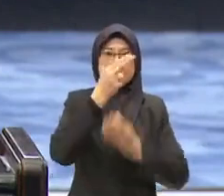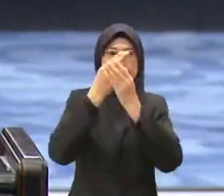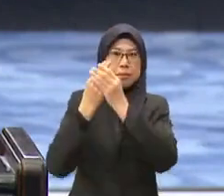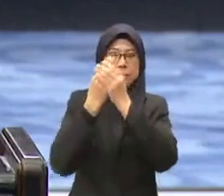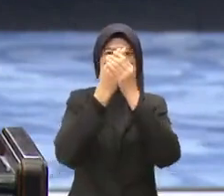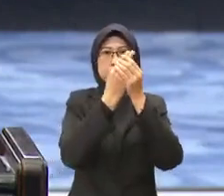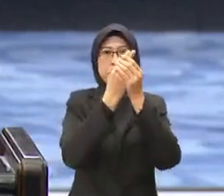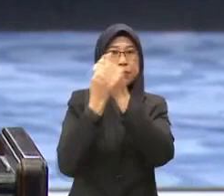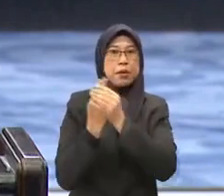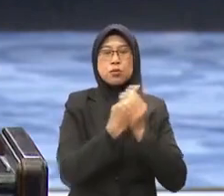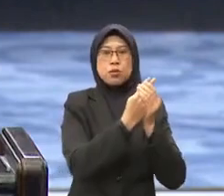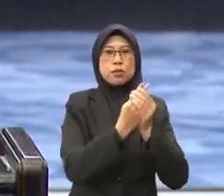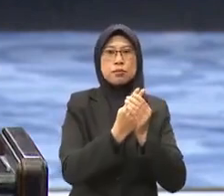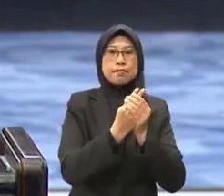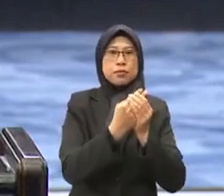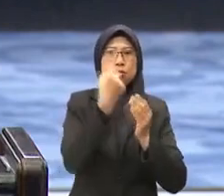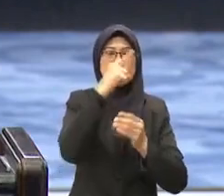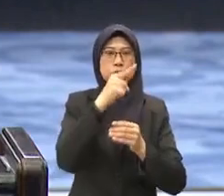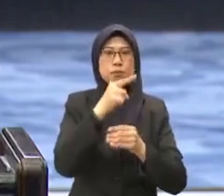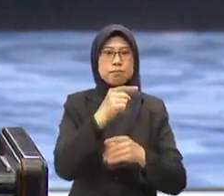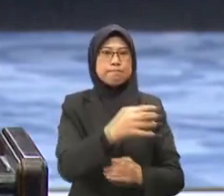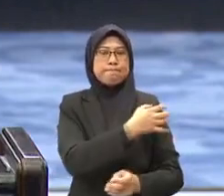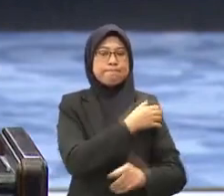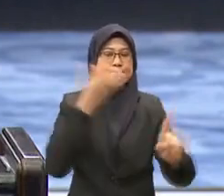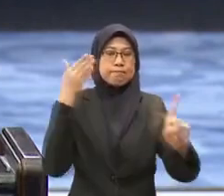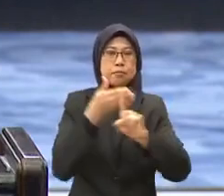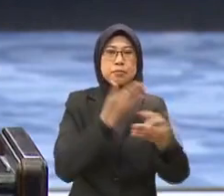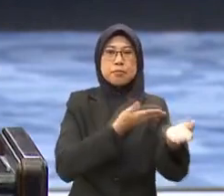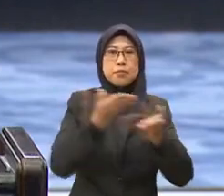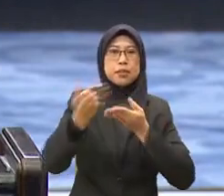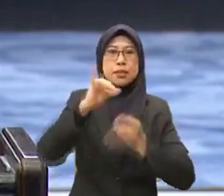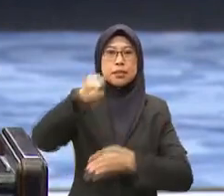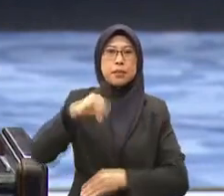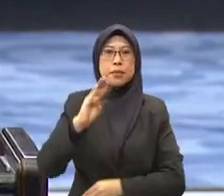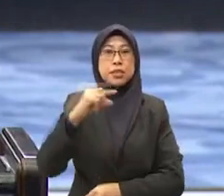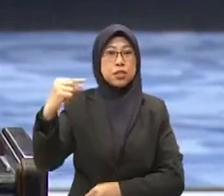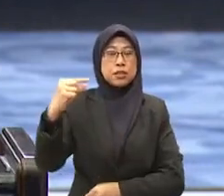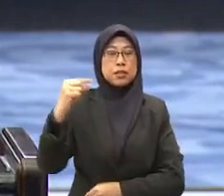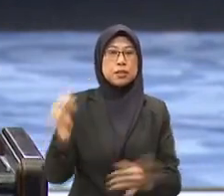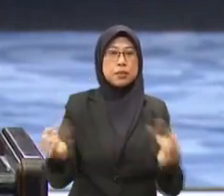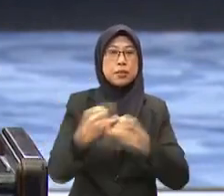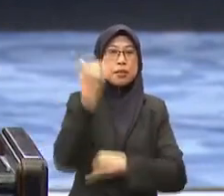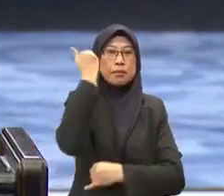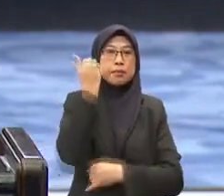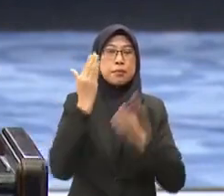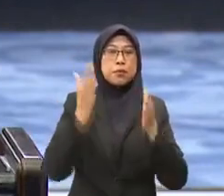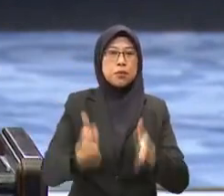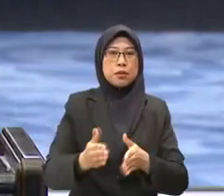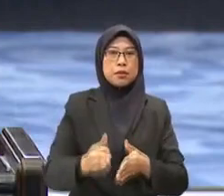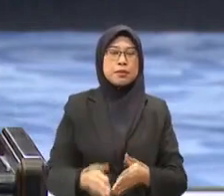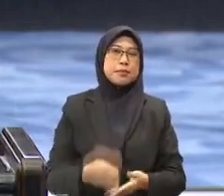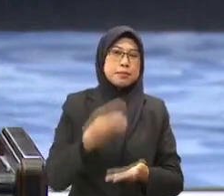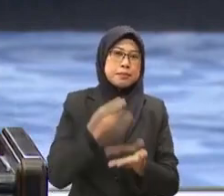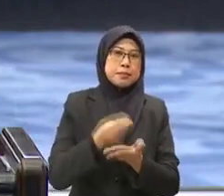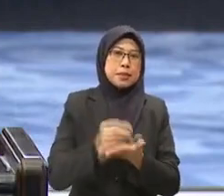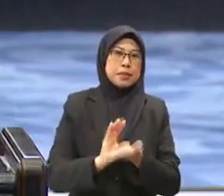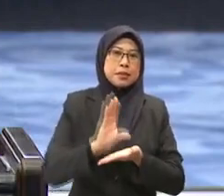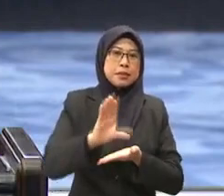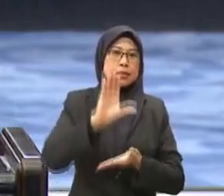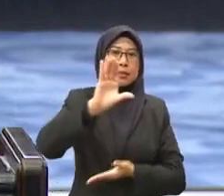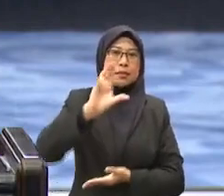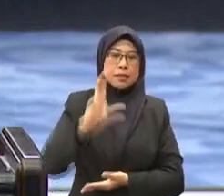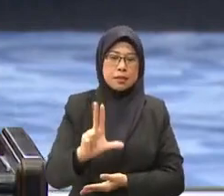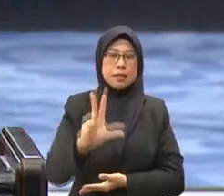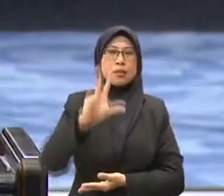kekal tekad ke arah memperkasa lagi perkhidmatan jabatan bantuan guaman dengan memperuntukan tambahan sebanyak R3